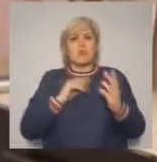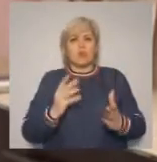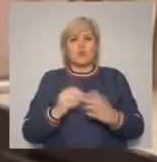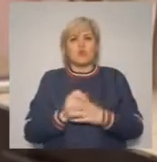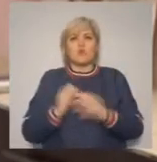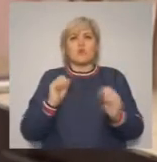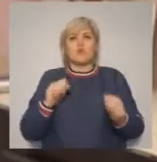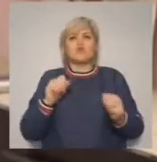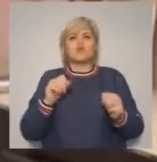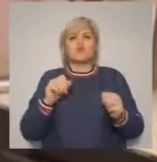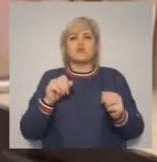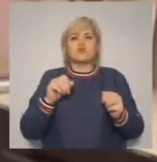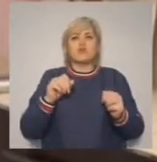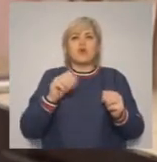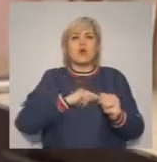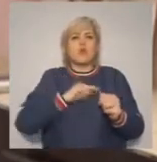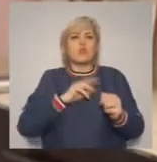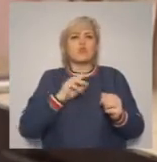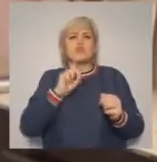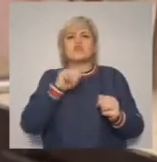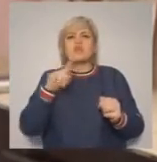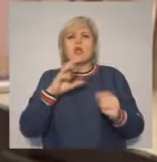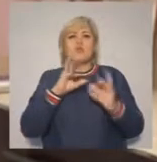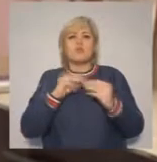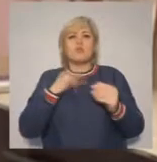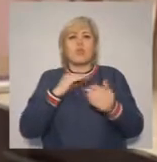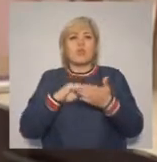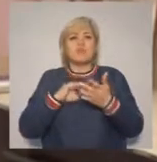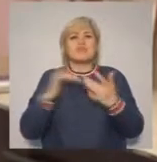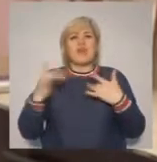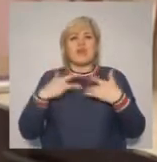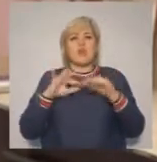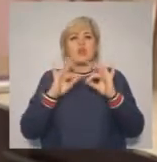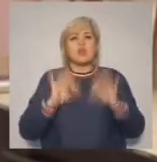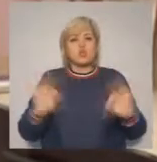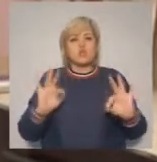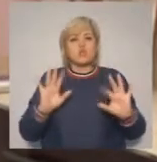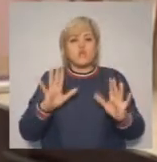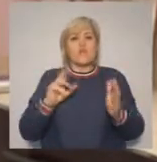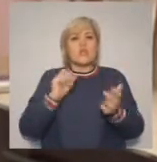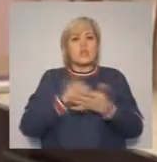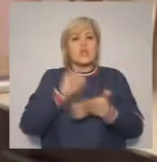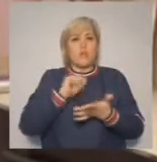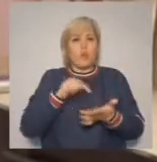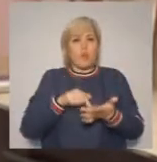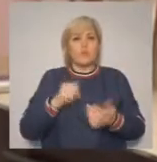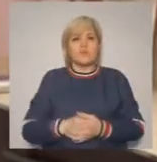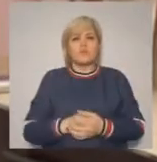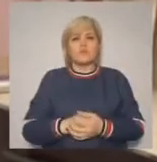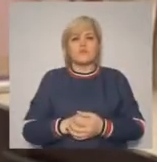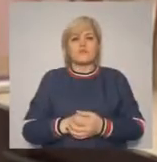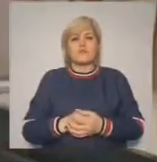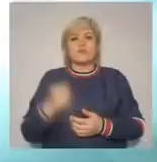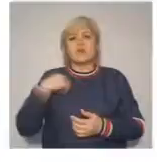чувствовать, работать с голосом и так далее и тому подобное. А мы можем работать везде, а вообще у меня написано театральное искусство